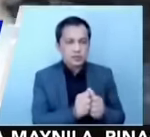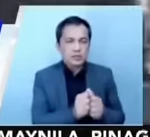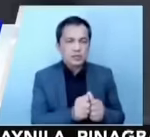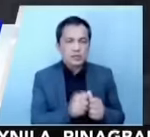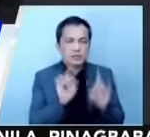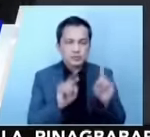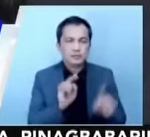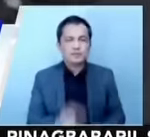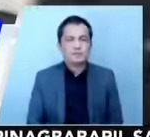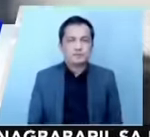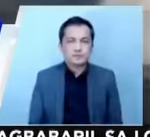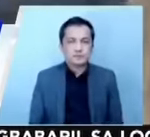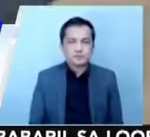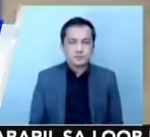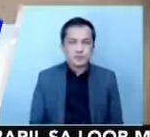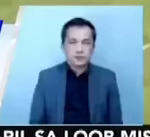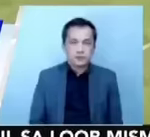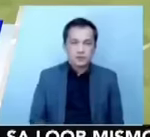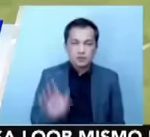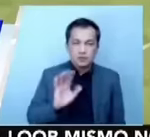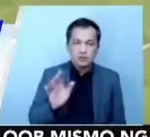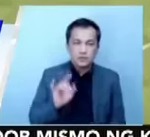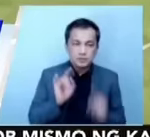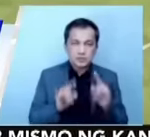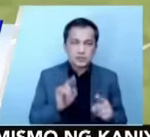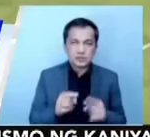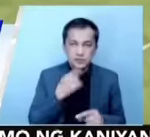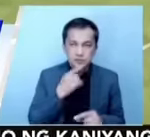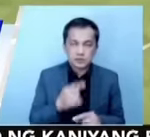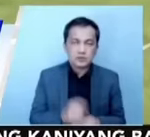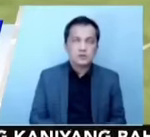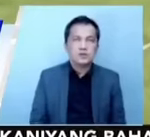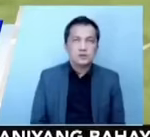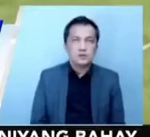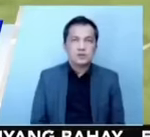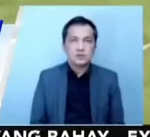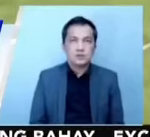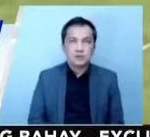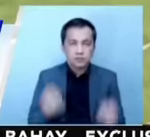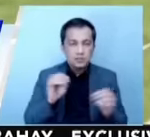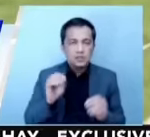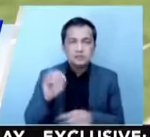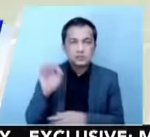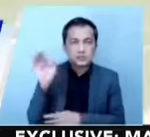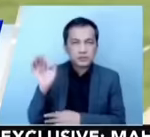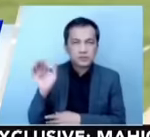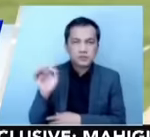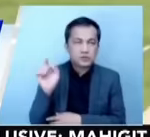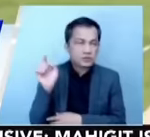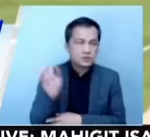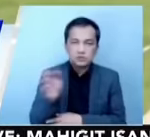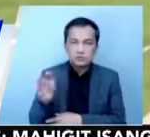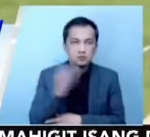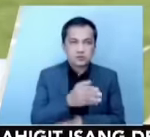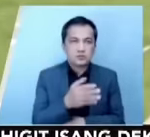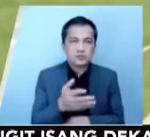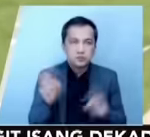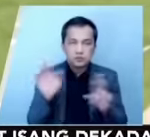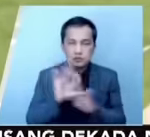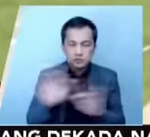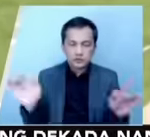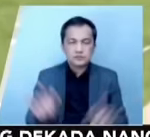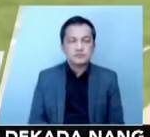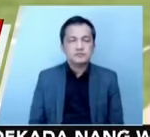dali na tama media, sir, ha? Wala si Pastor doon, no? Hindi natin nakita. Sa mga interviews natin